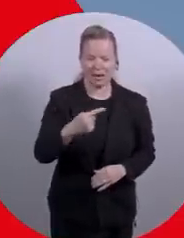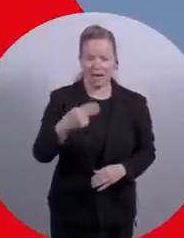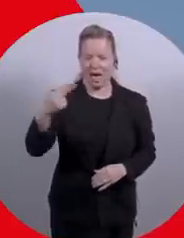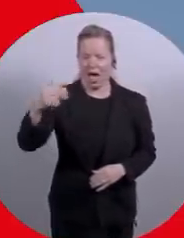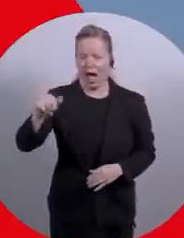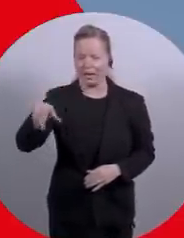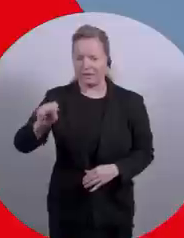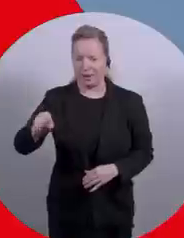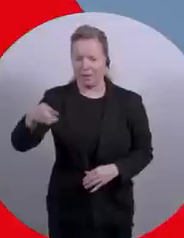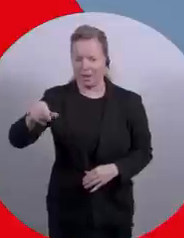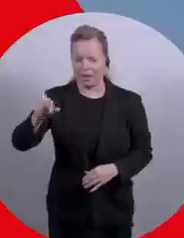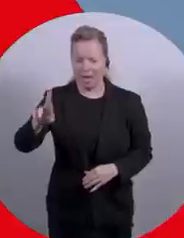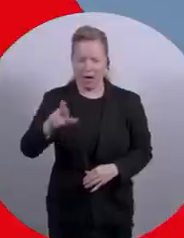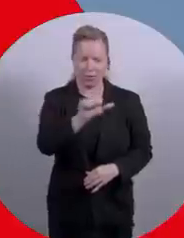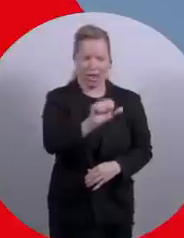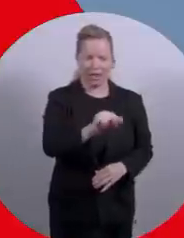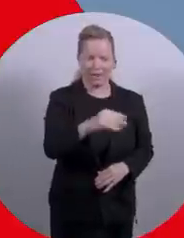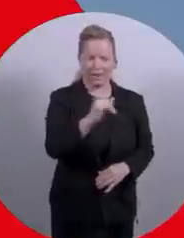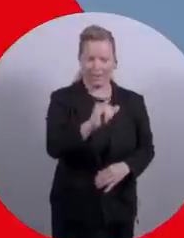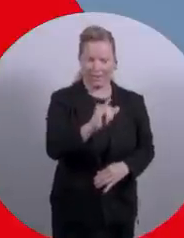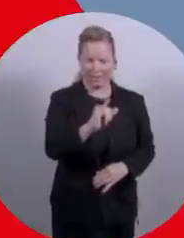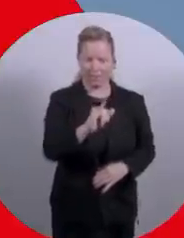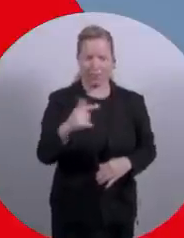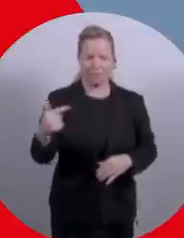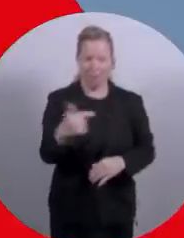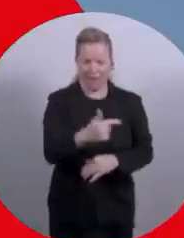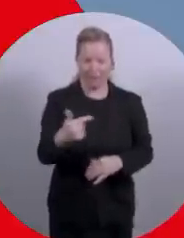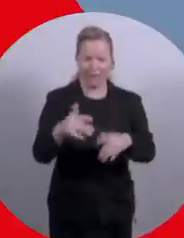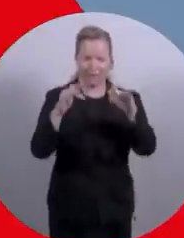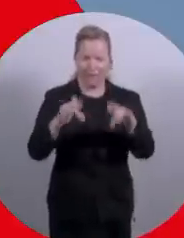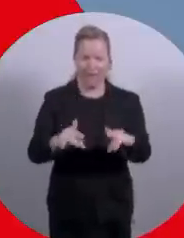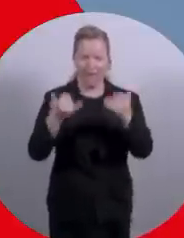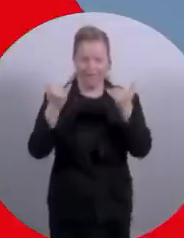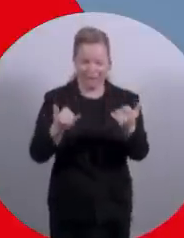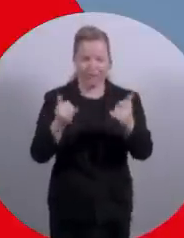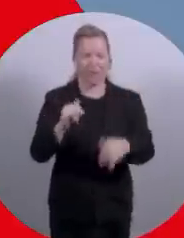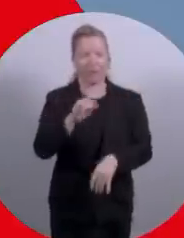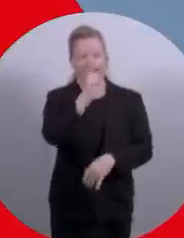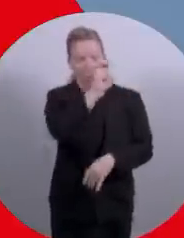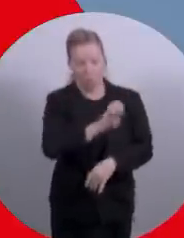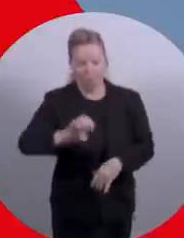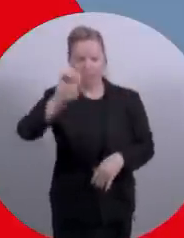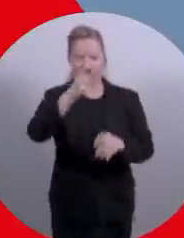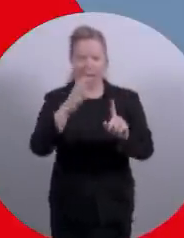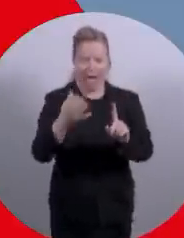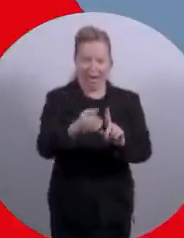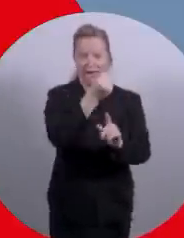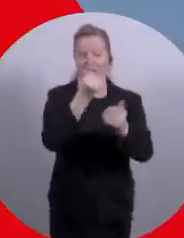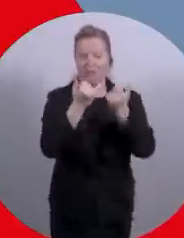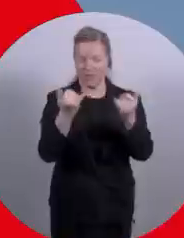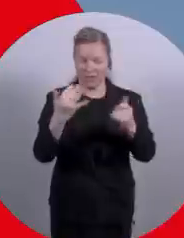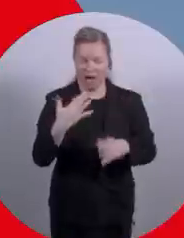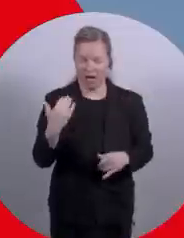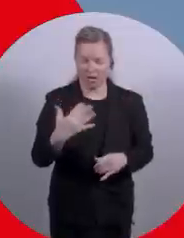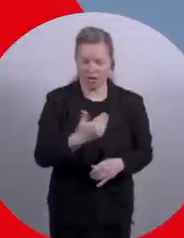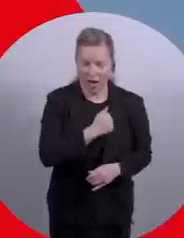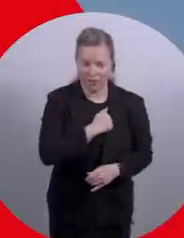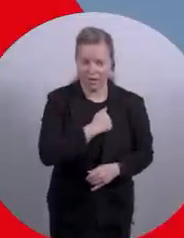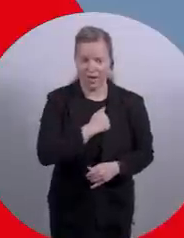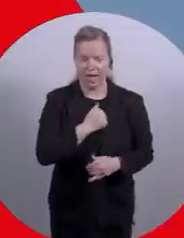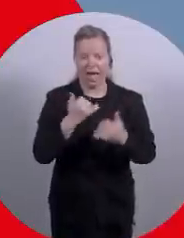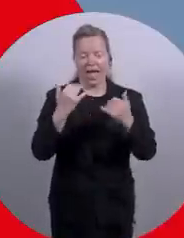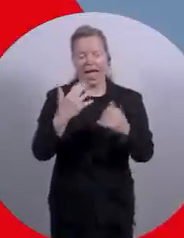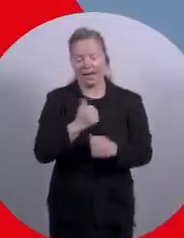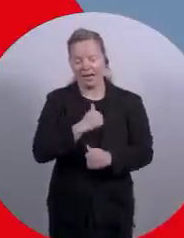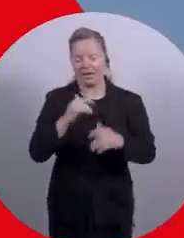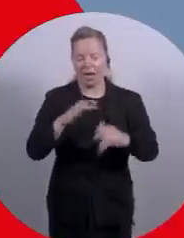etwas was jetzt kommt auf die nationale Ebene weil wir es europäisch erreicht haben wir uns deshalb nur europäische erreicht weil er endlich so viel